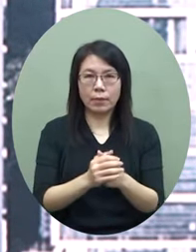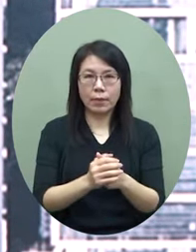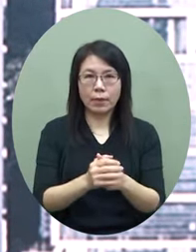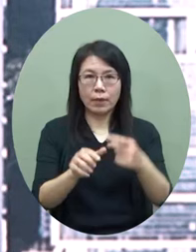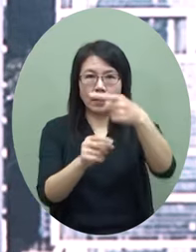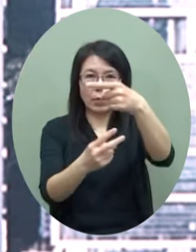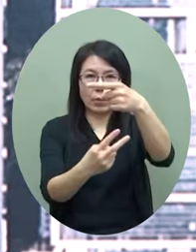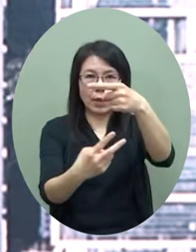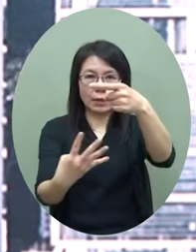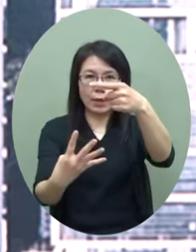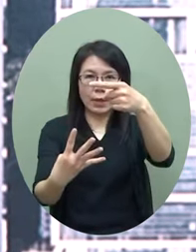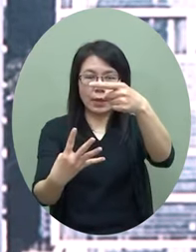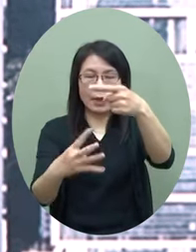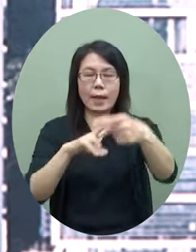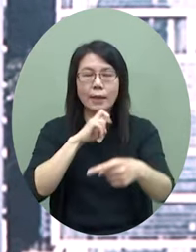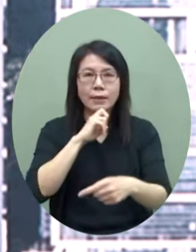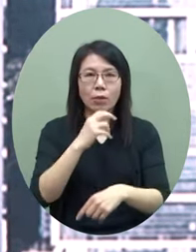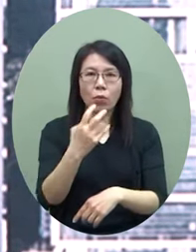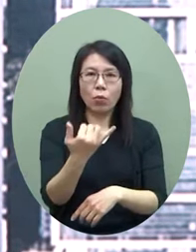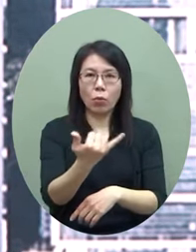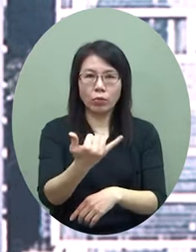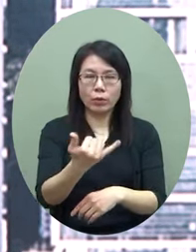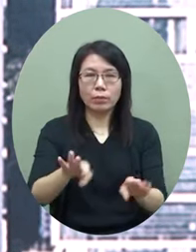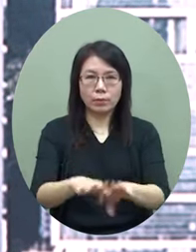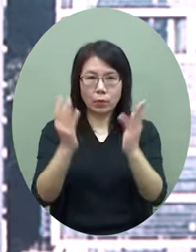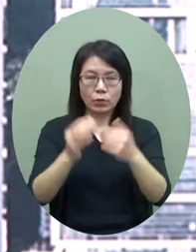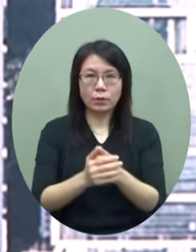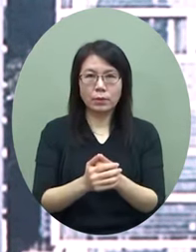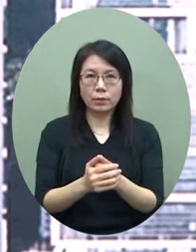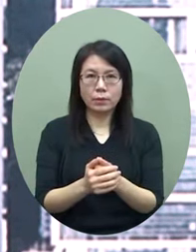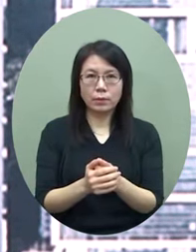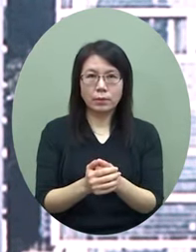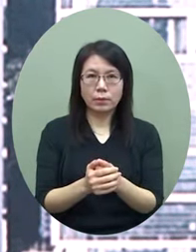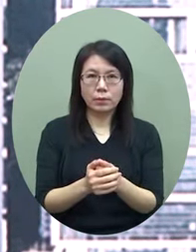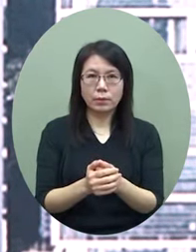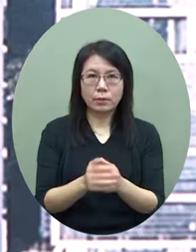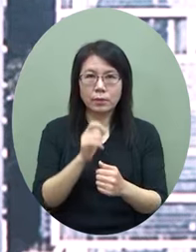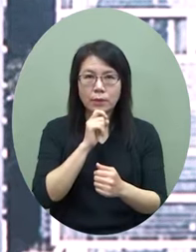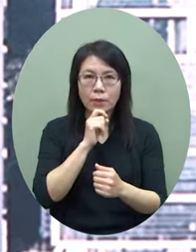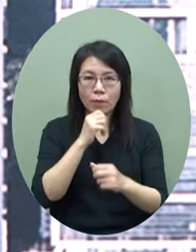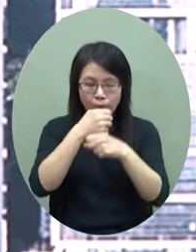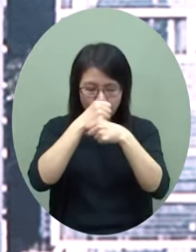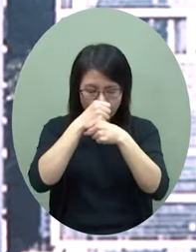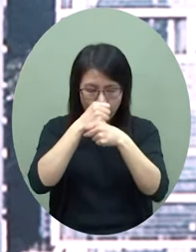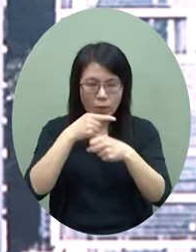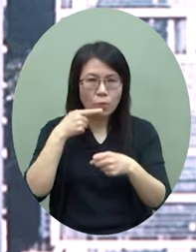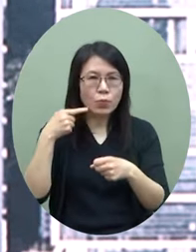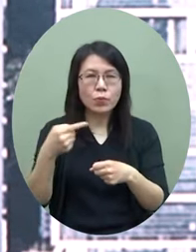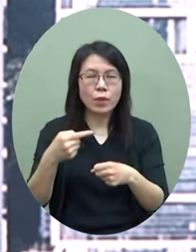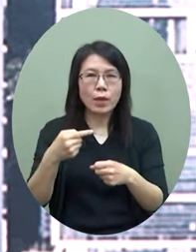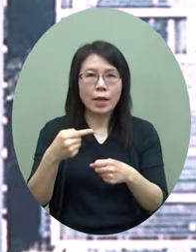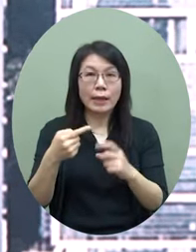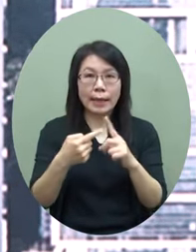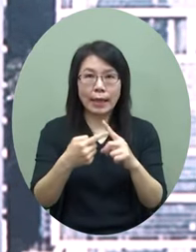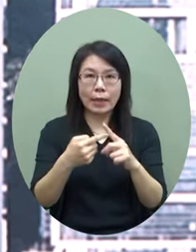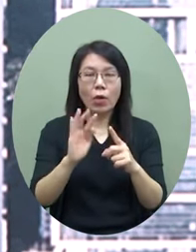1月24日下午6時就已經開始給已經有陰性檢測結果的市民可以離